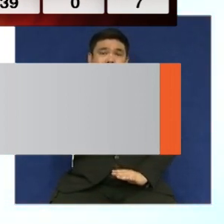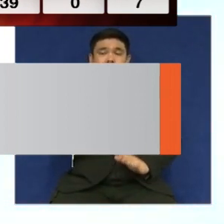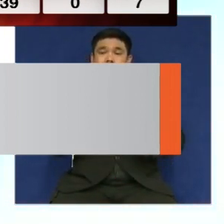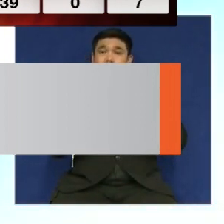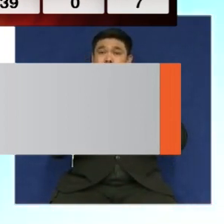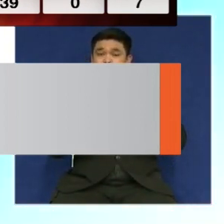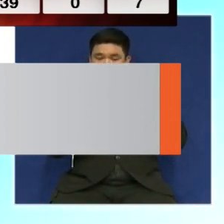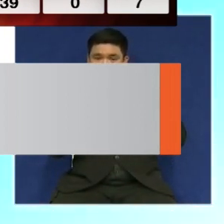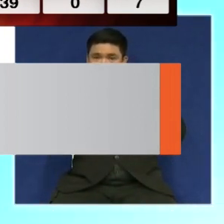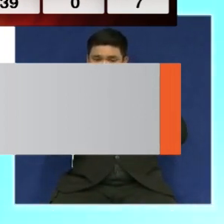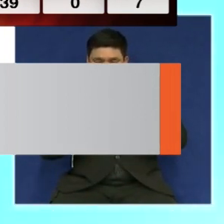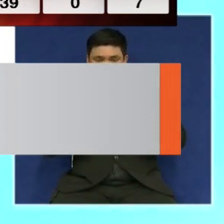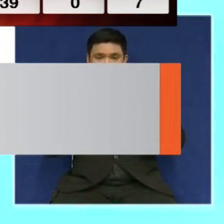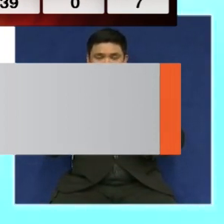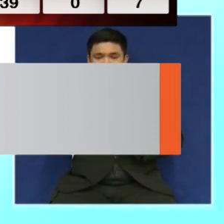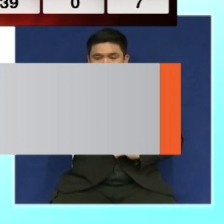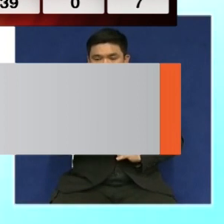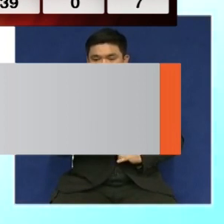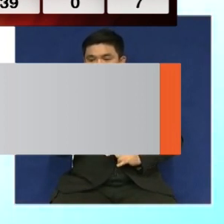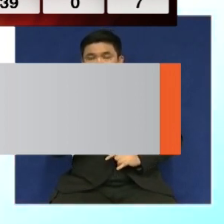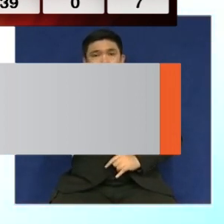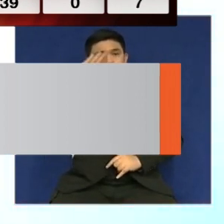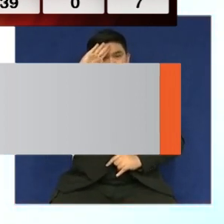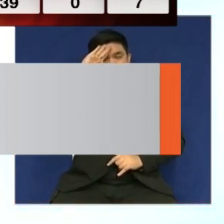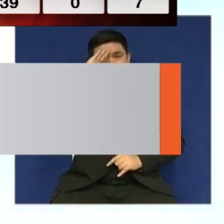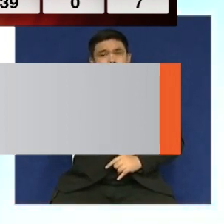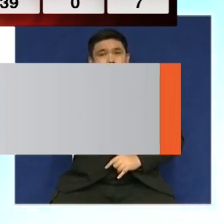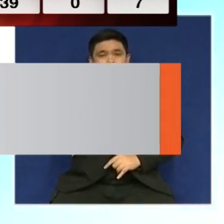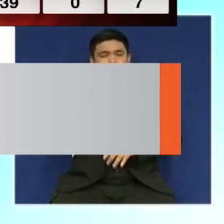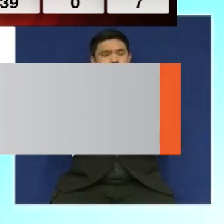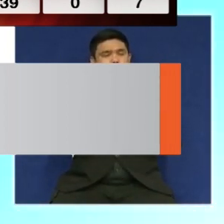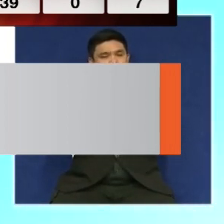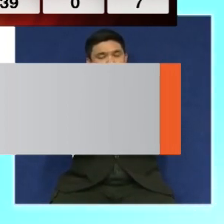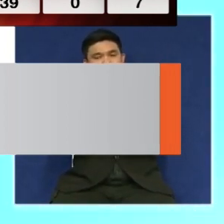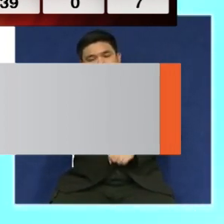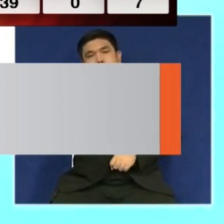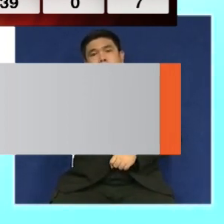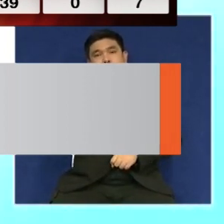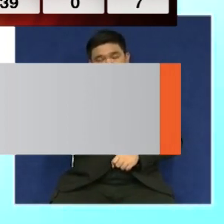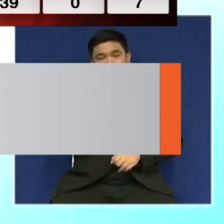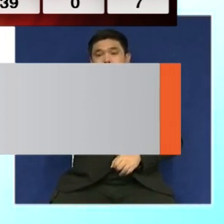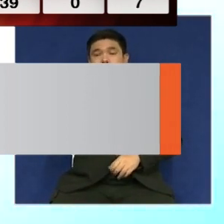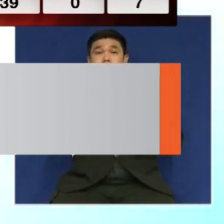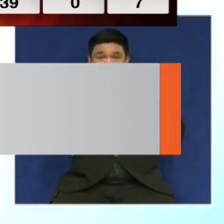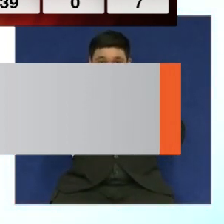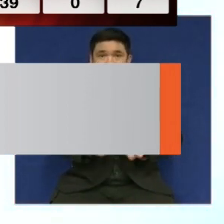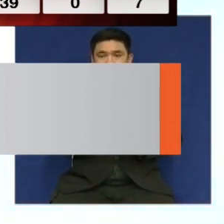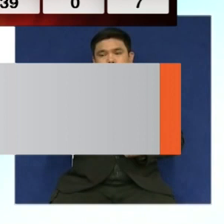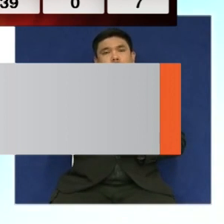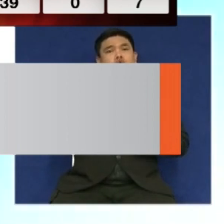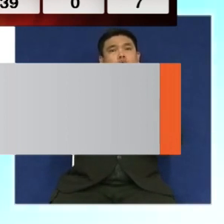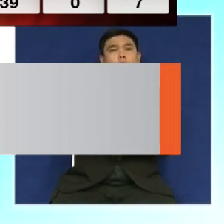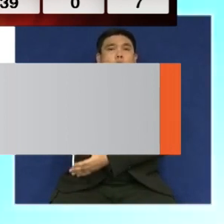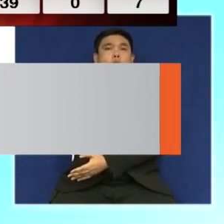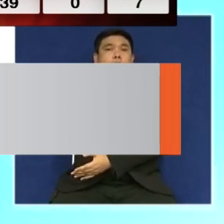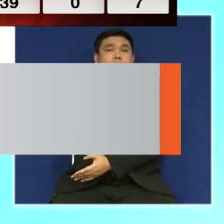รักษาพยาบาลกรณีที่มีการเจ็บป่วยน้อยๆนะครับในกรณีที่มีการเจ็บป่วยมากก็จะมีการส่งต่อไปที่โรงพยาบา